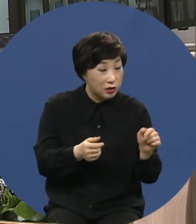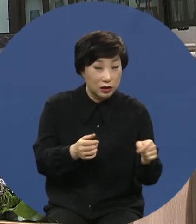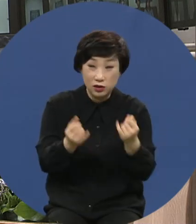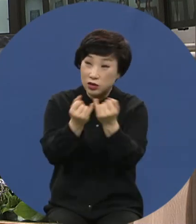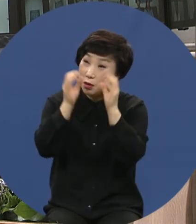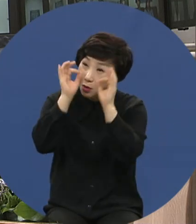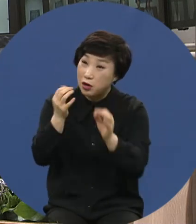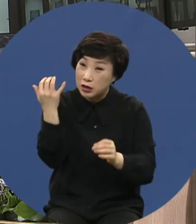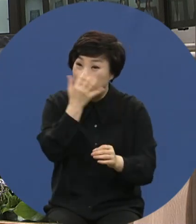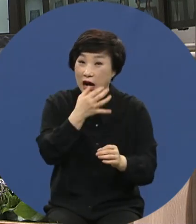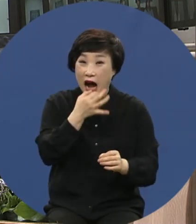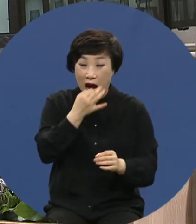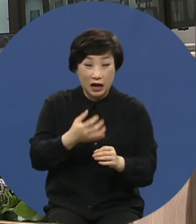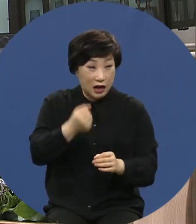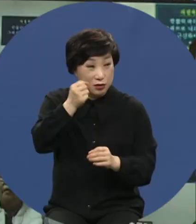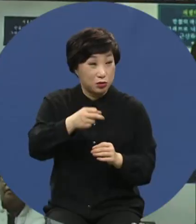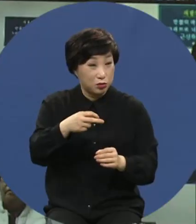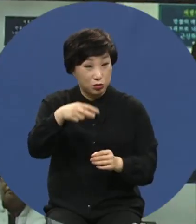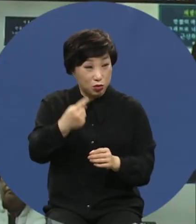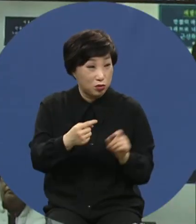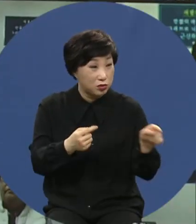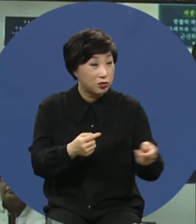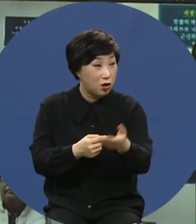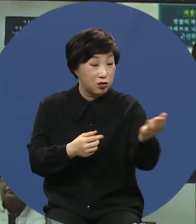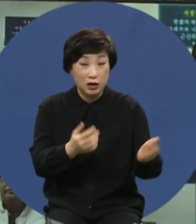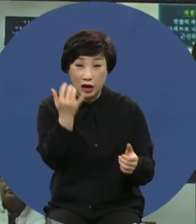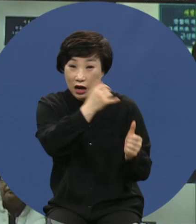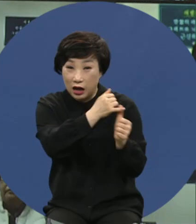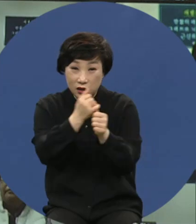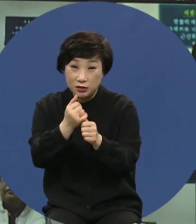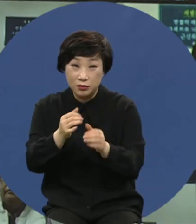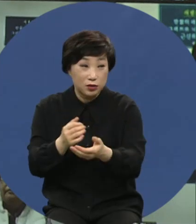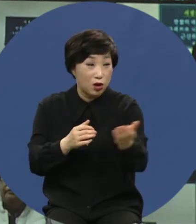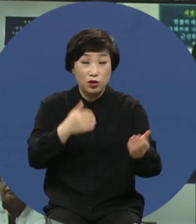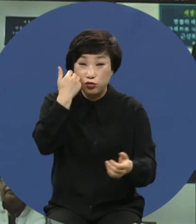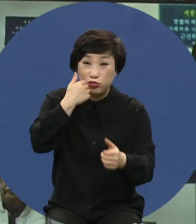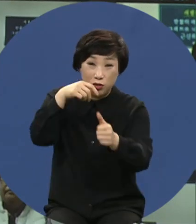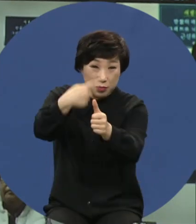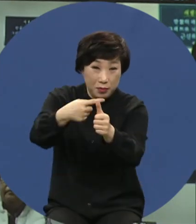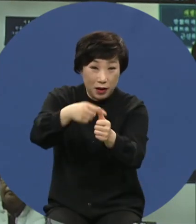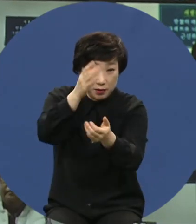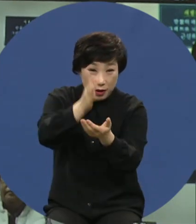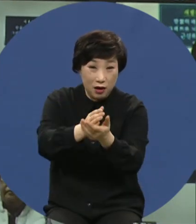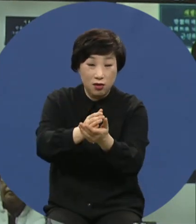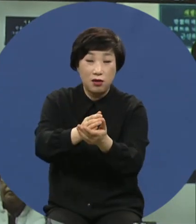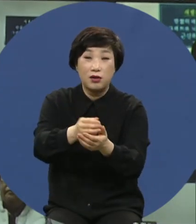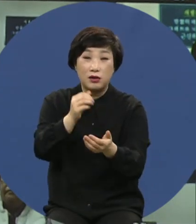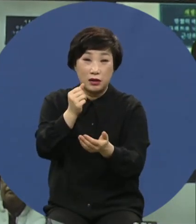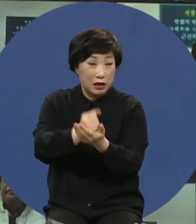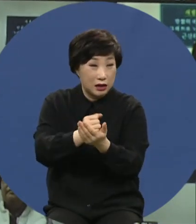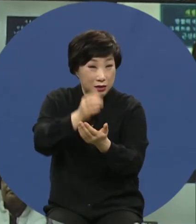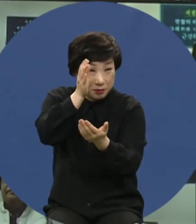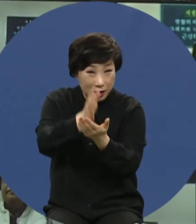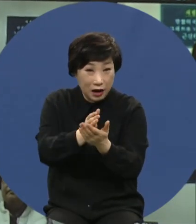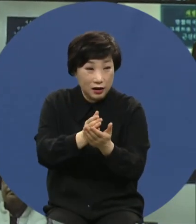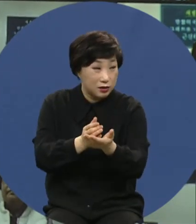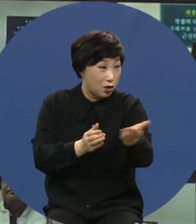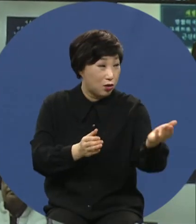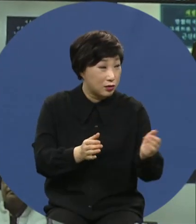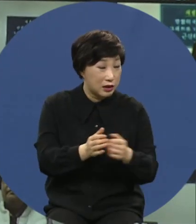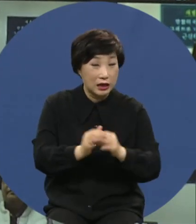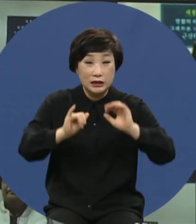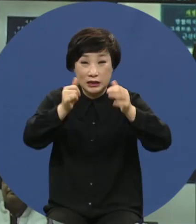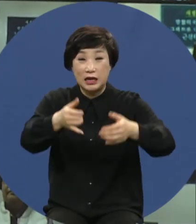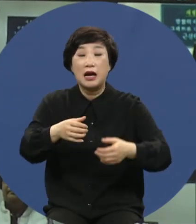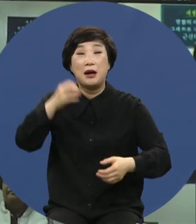음욕을 품어도 간음이야, 너는 남을 비판도 못해 헤아리지도 못해, 너는 세상의